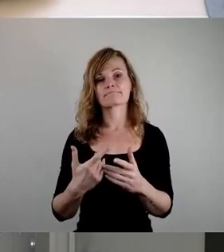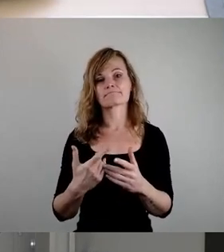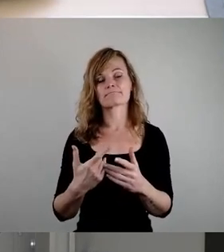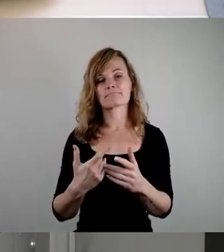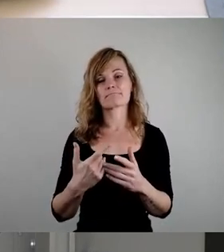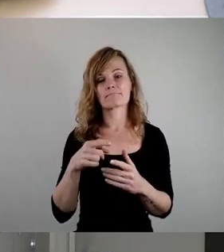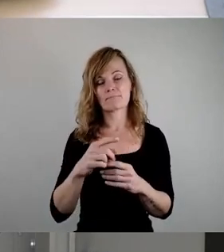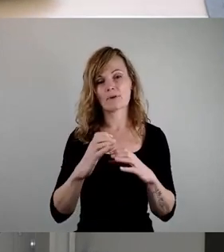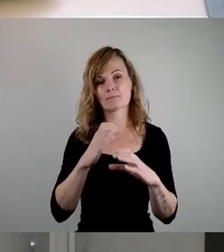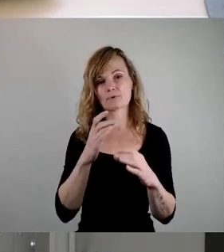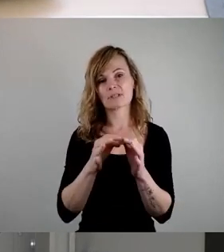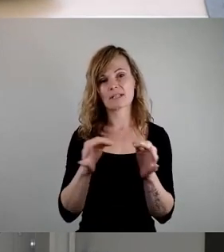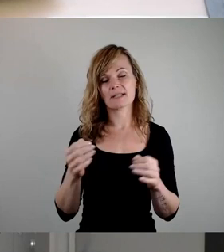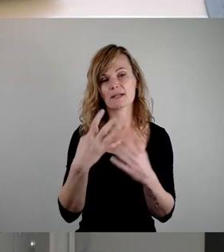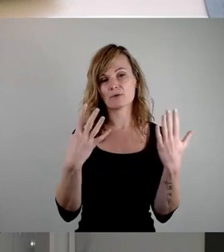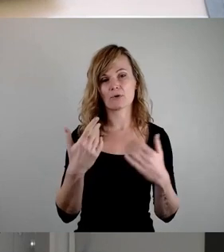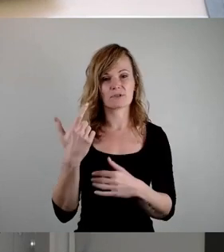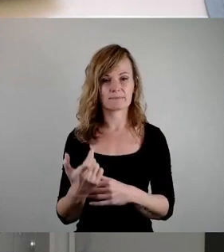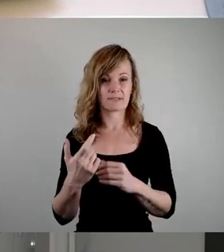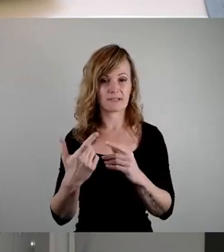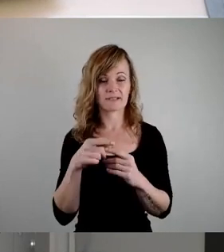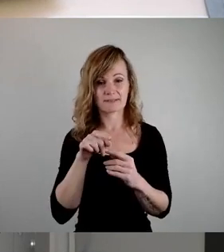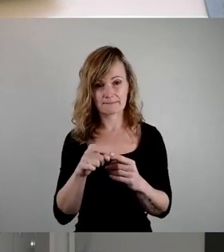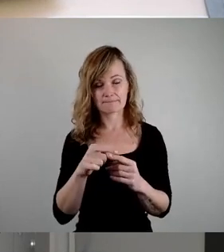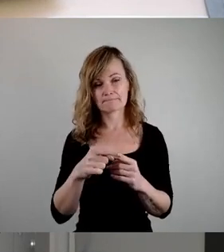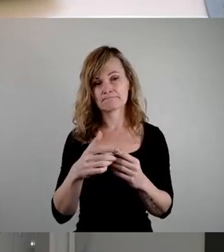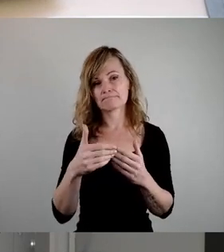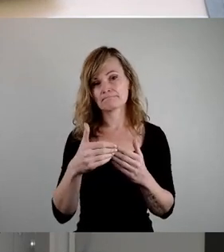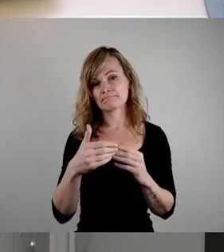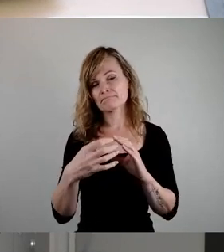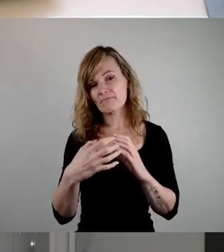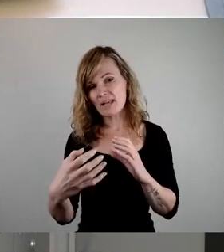Buslinie 79, um darzustellen, was für Kosten